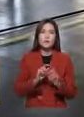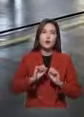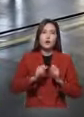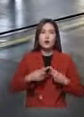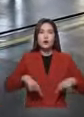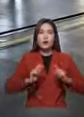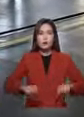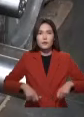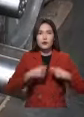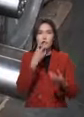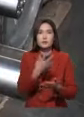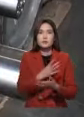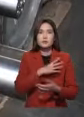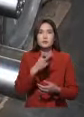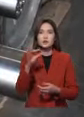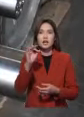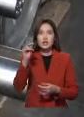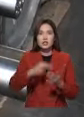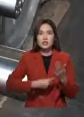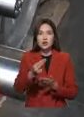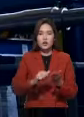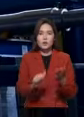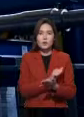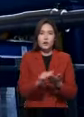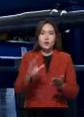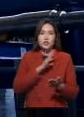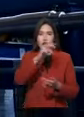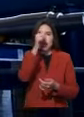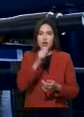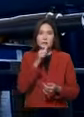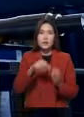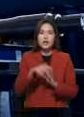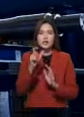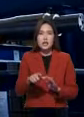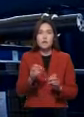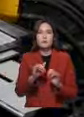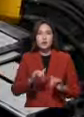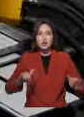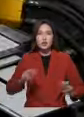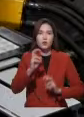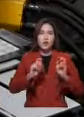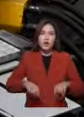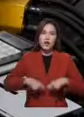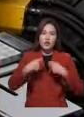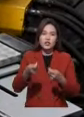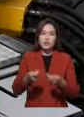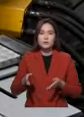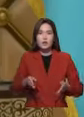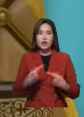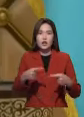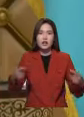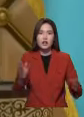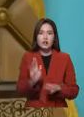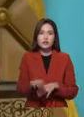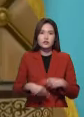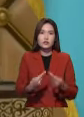жеткізу бойынша 25 келісімге қол қойылған. Осының негізінде шикізатты ішкі нарықтағы өндірістерге жеткізуге жол ашады дейді ведомство басшысы.